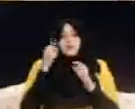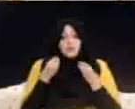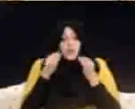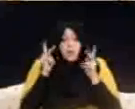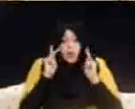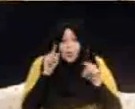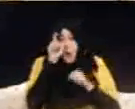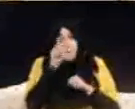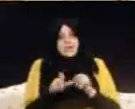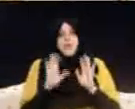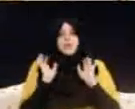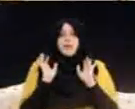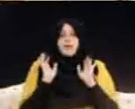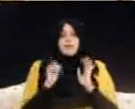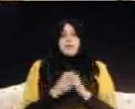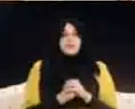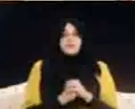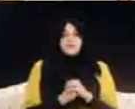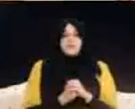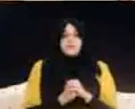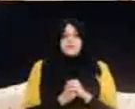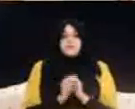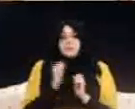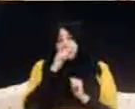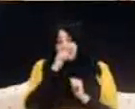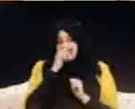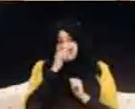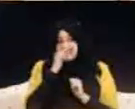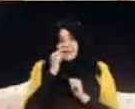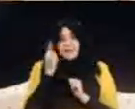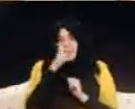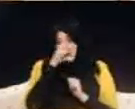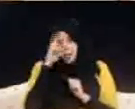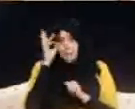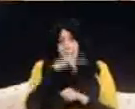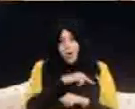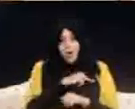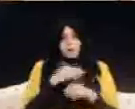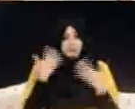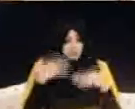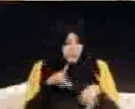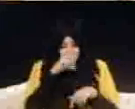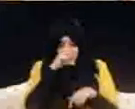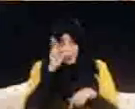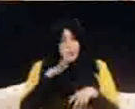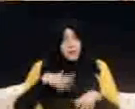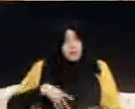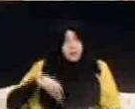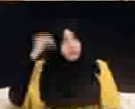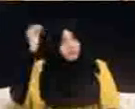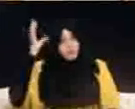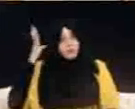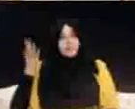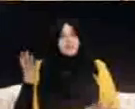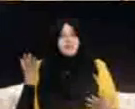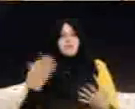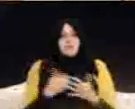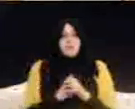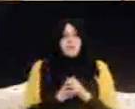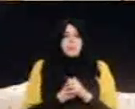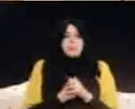هل استشير؟ يعني ما هو ميت خلاص، يعني انتهى أمره، انتقل الى رحمه الله. لذلك